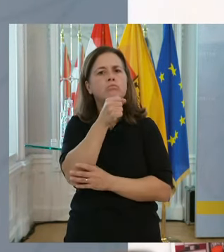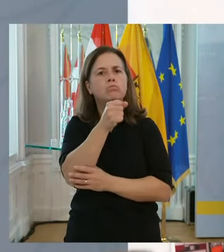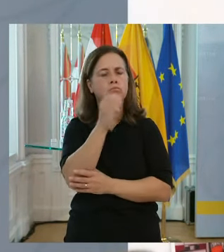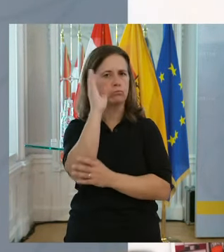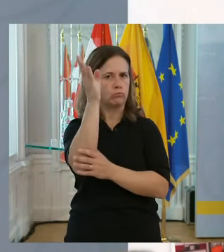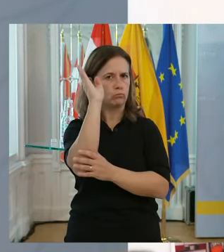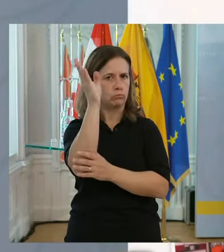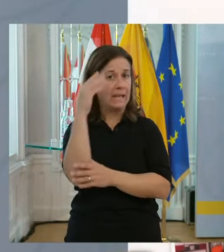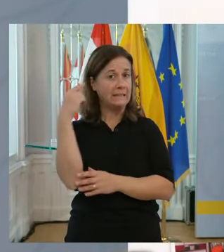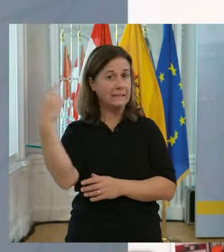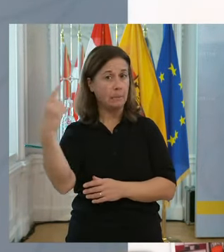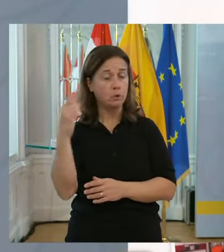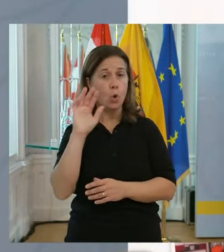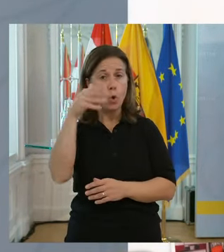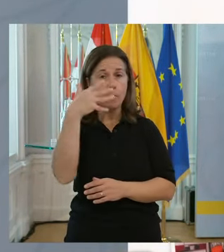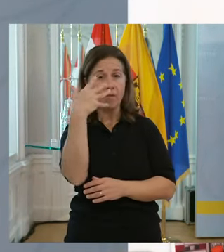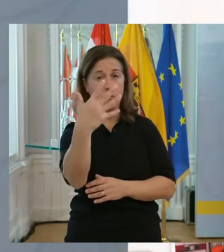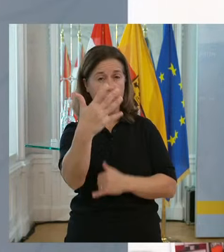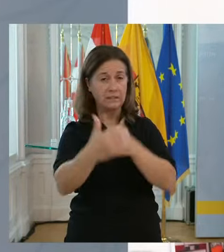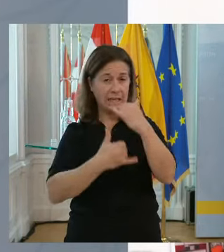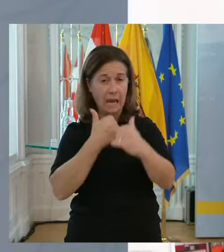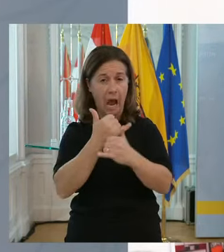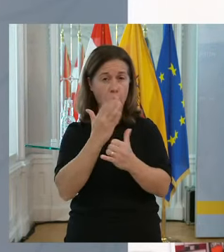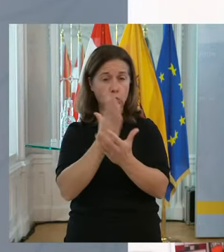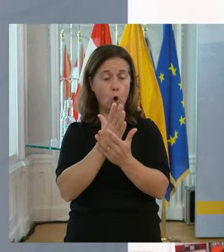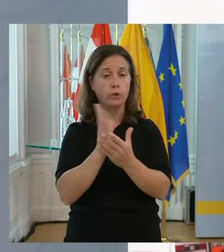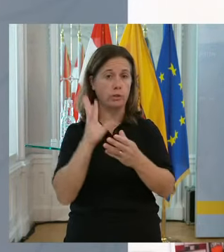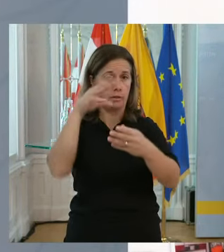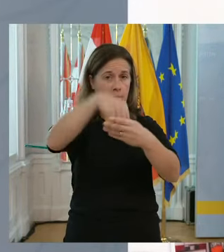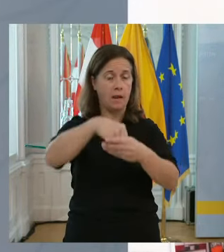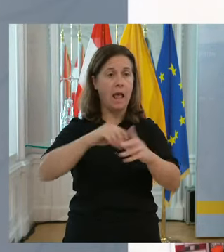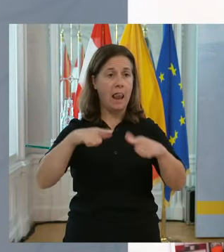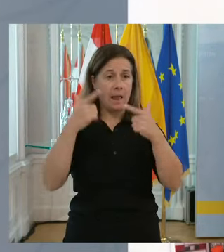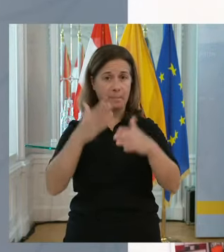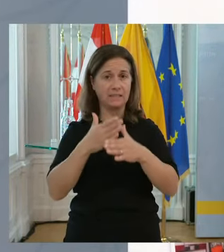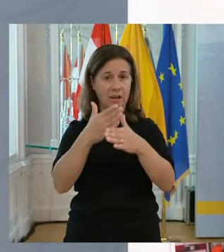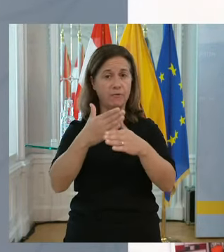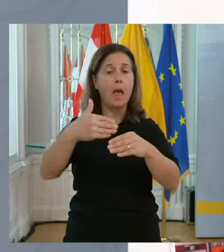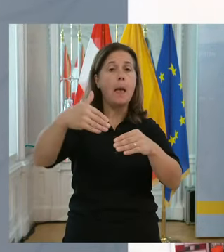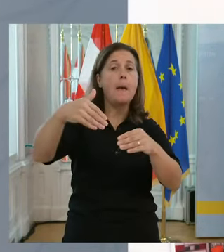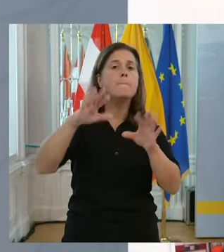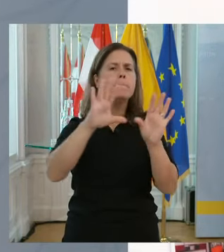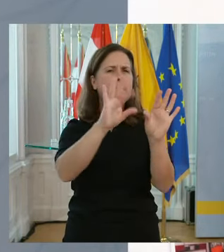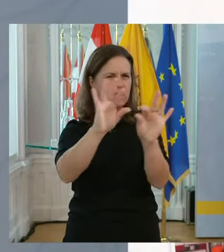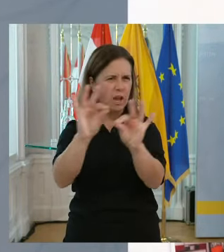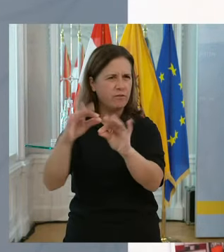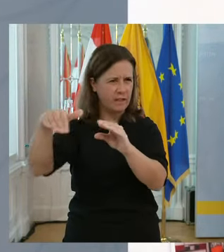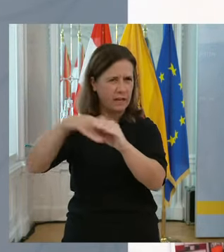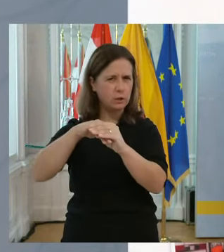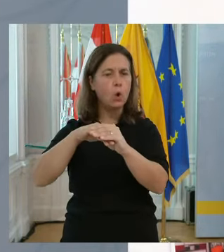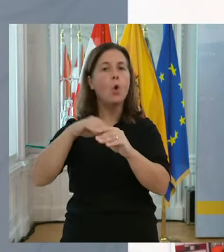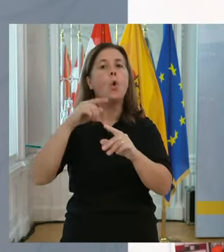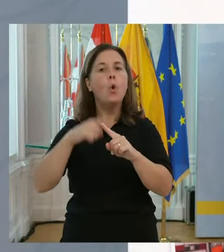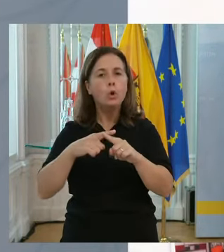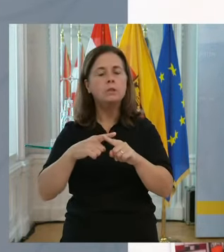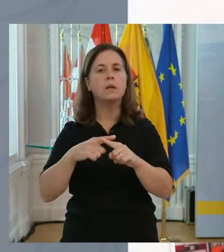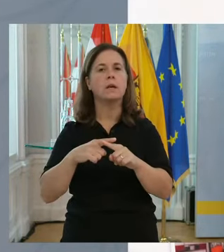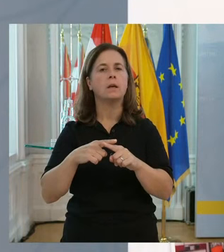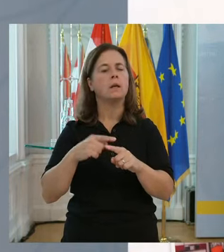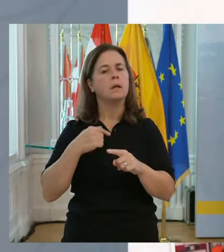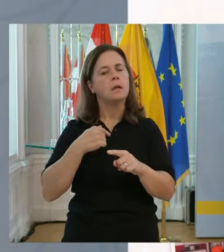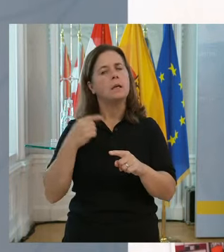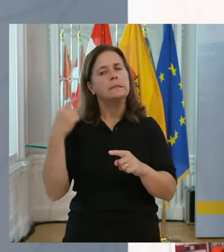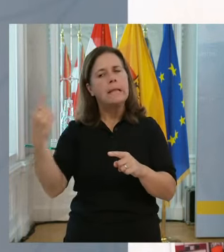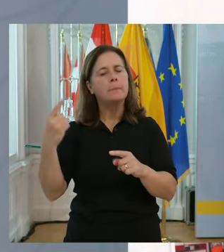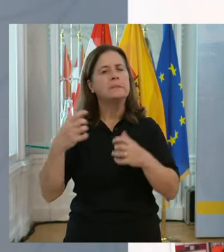die seit über 50 Jahren bei der Lebenshilfe einerseits beschäftigt war und die dann wirklich mit